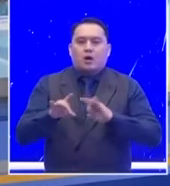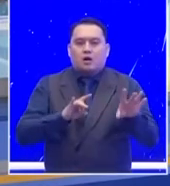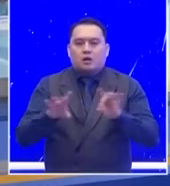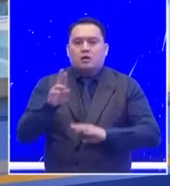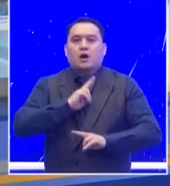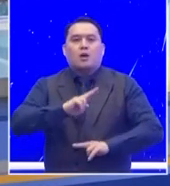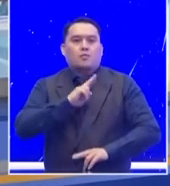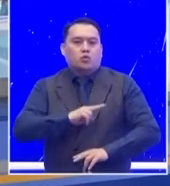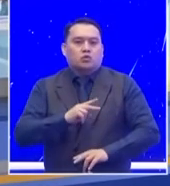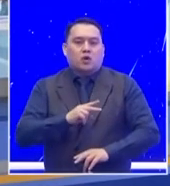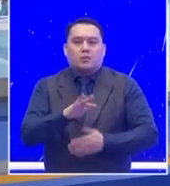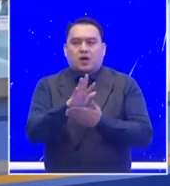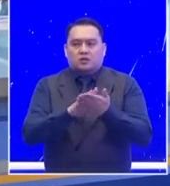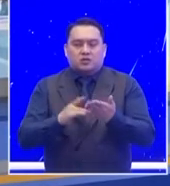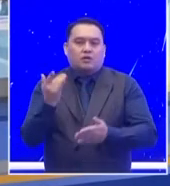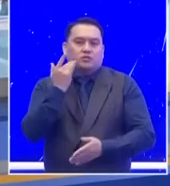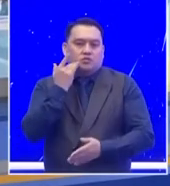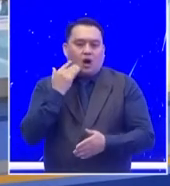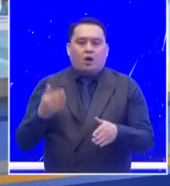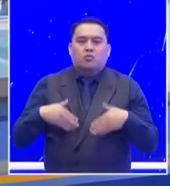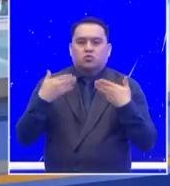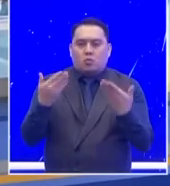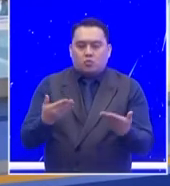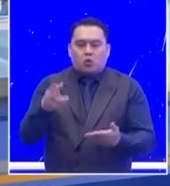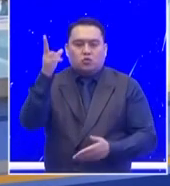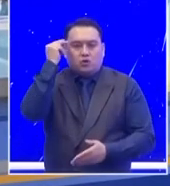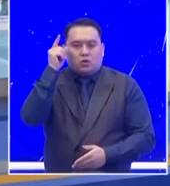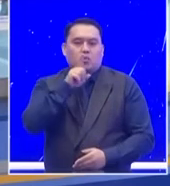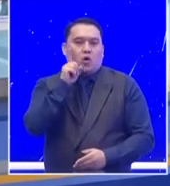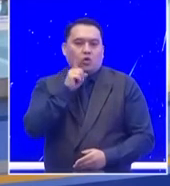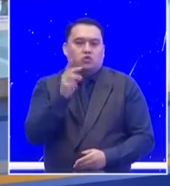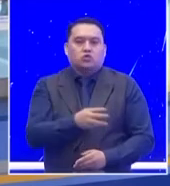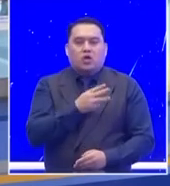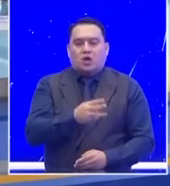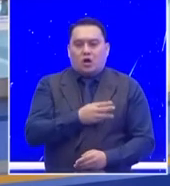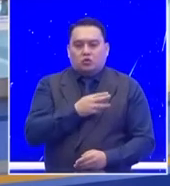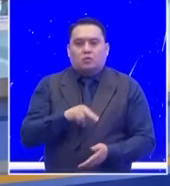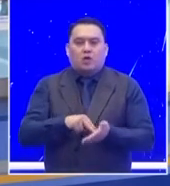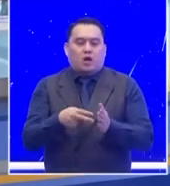нами ведется не один год. Как следствие, к нам обращается большое количество молодежи, желающей